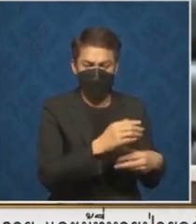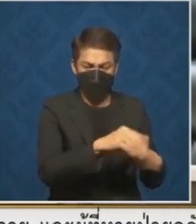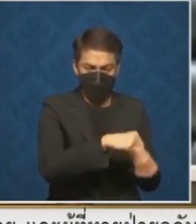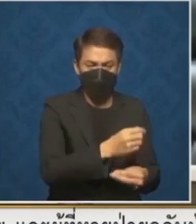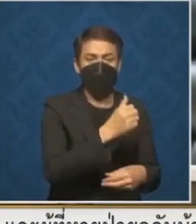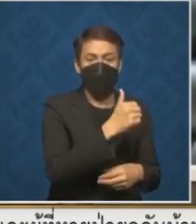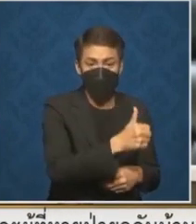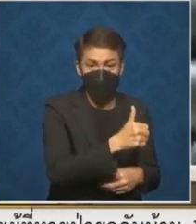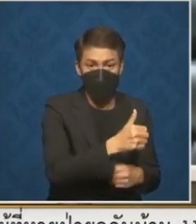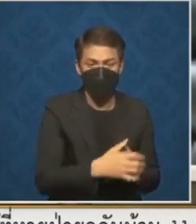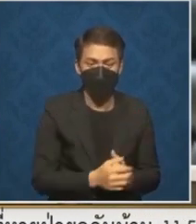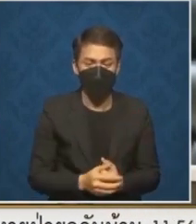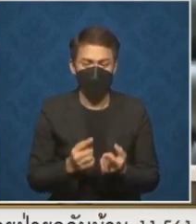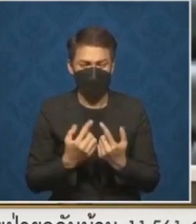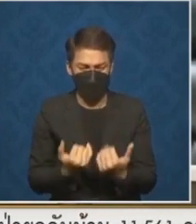บางดีที่คนบางคน